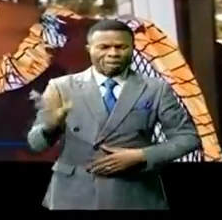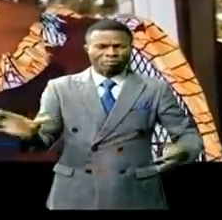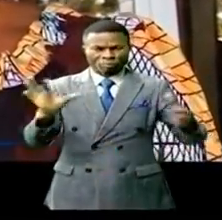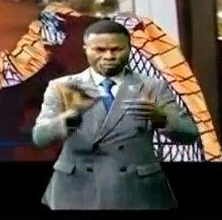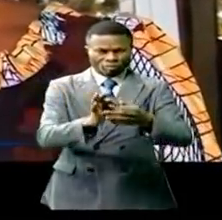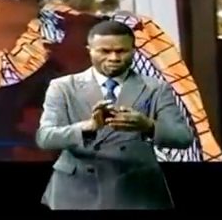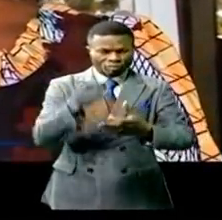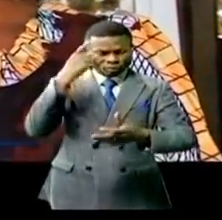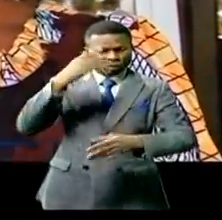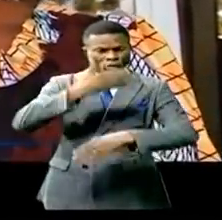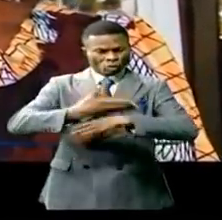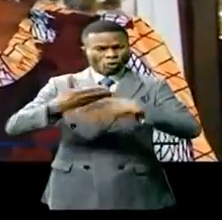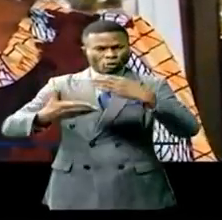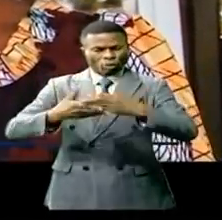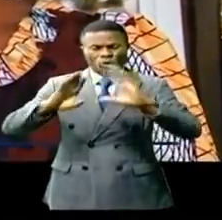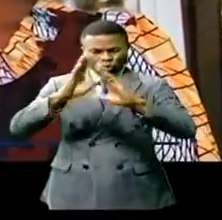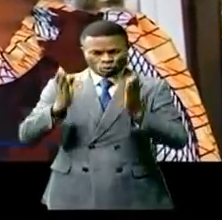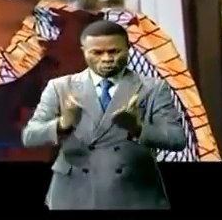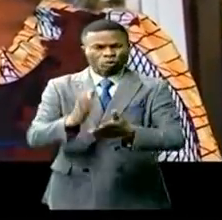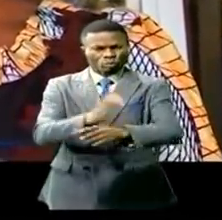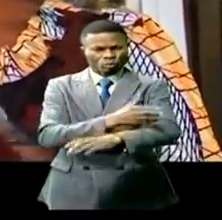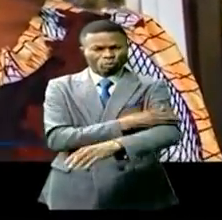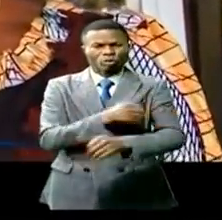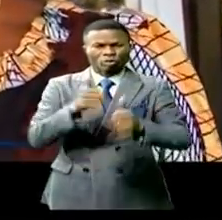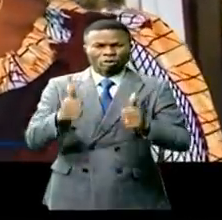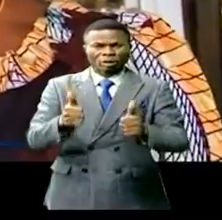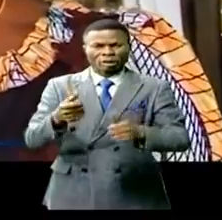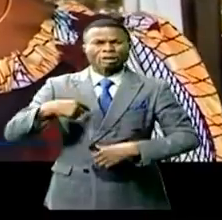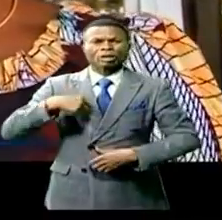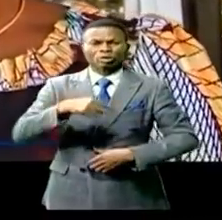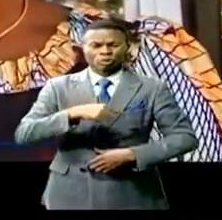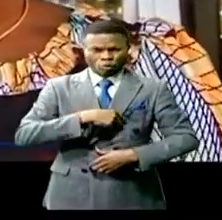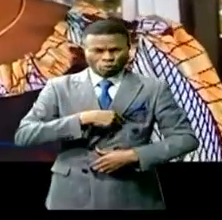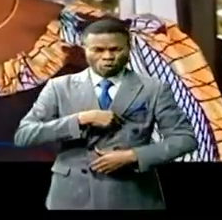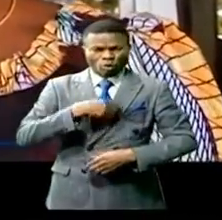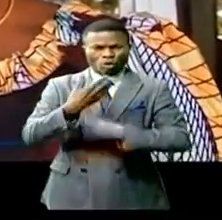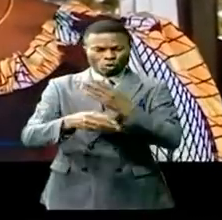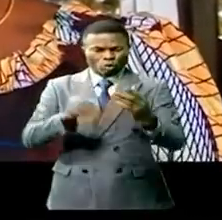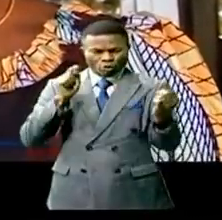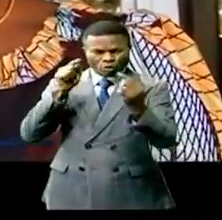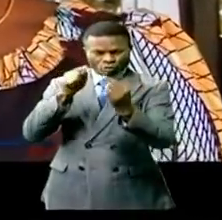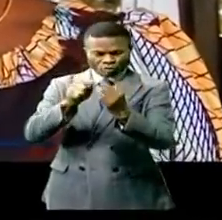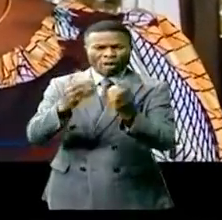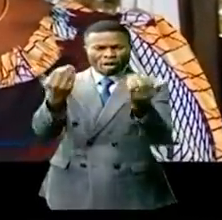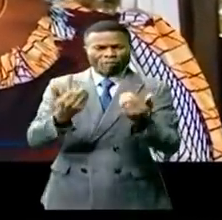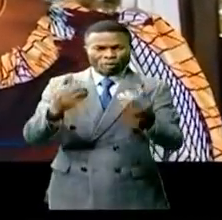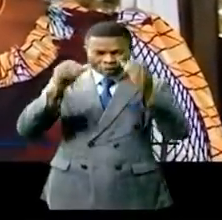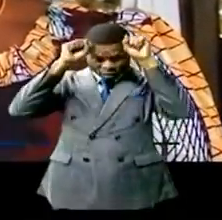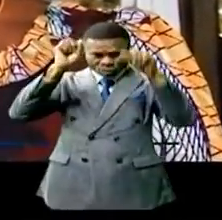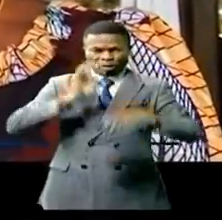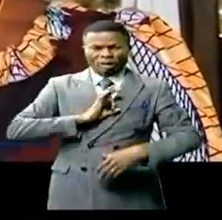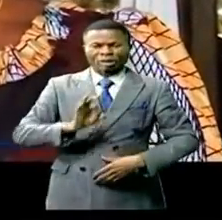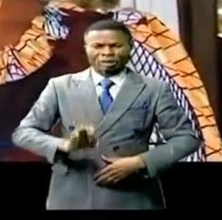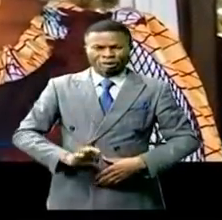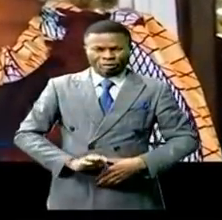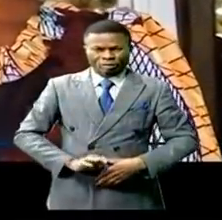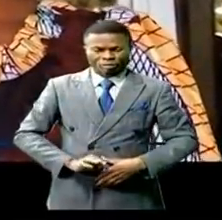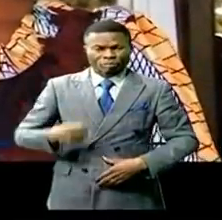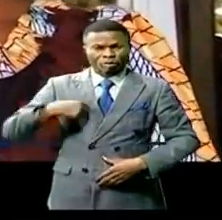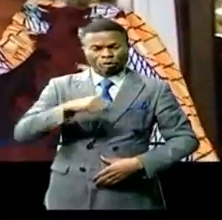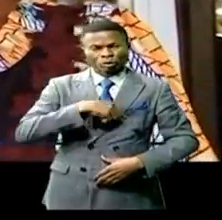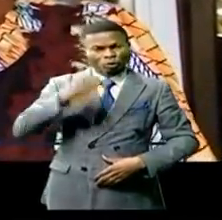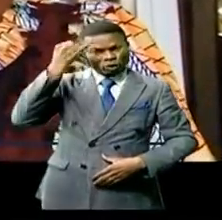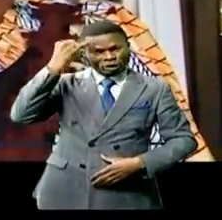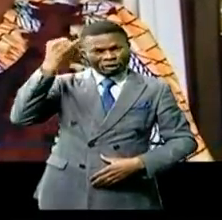côté des infrastructures tout va très bien nous sommes en train d'aller vers sète où le feu et nous pensons